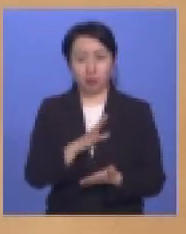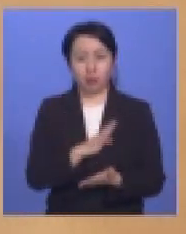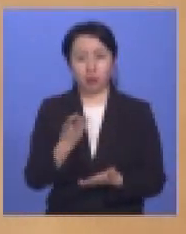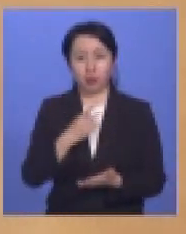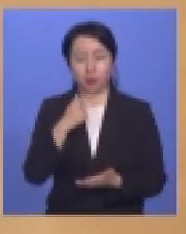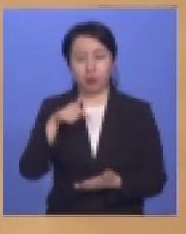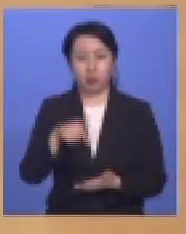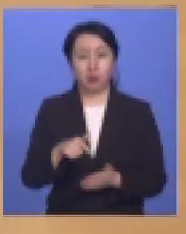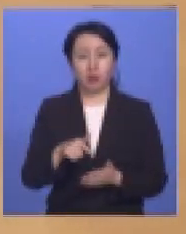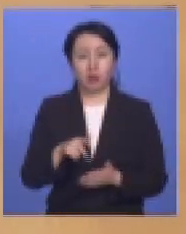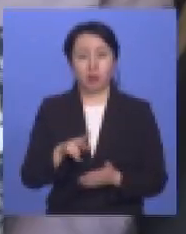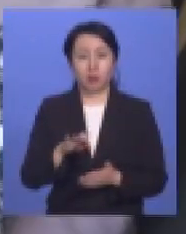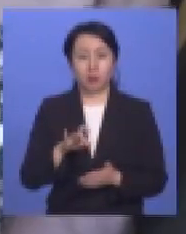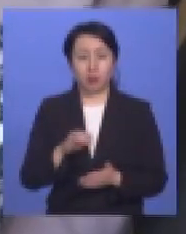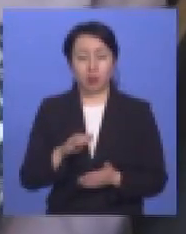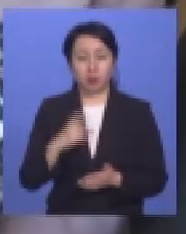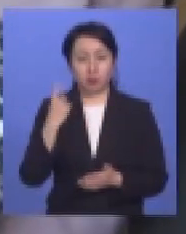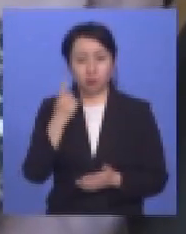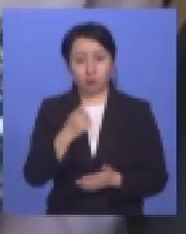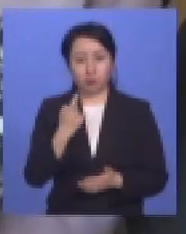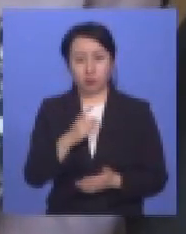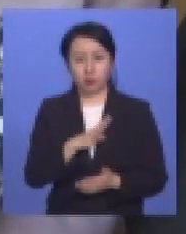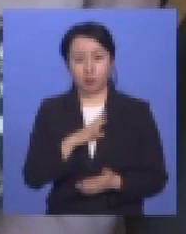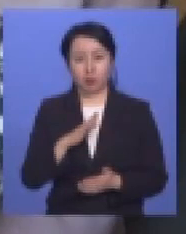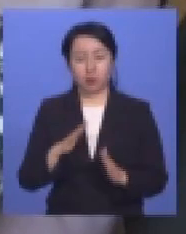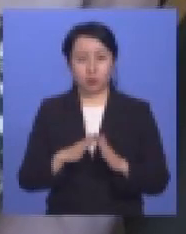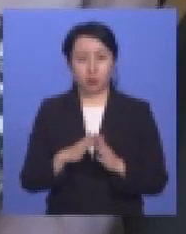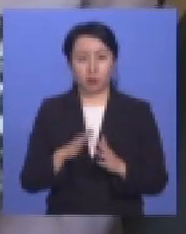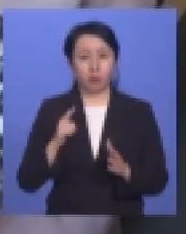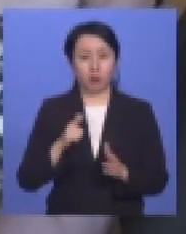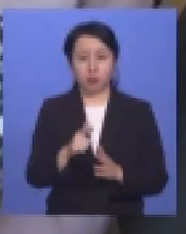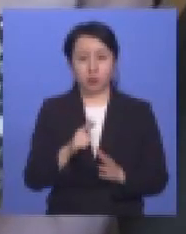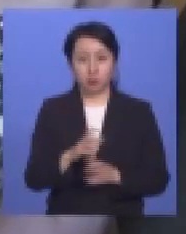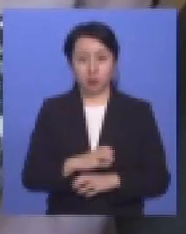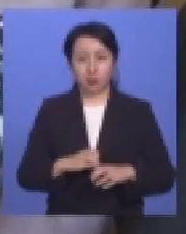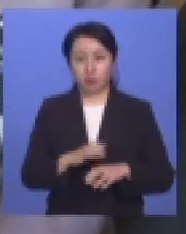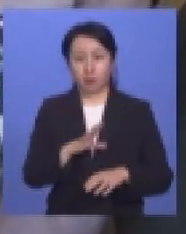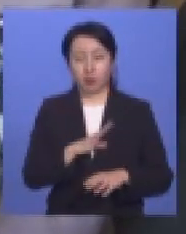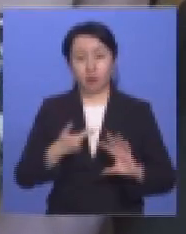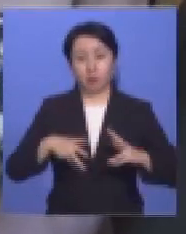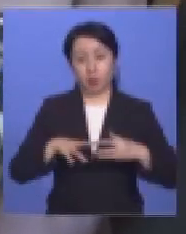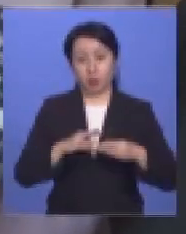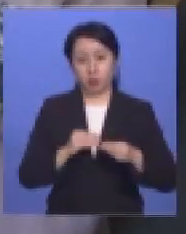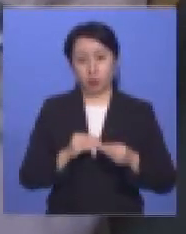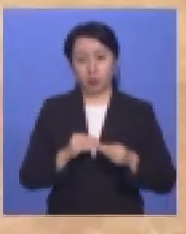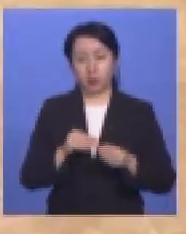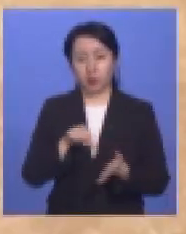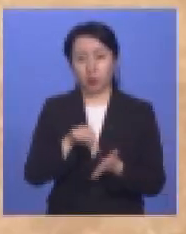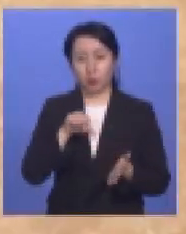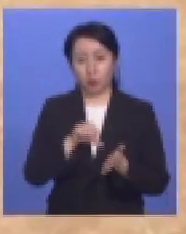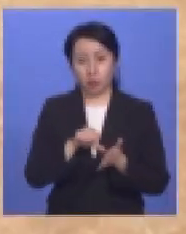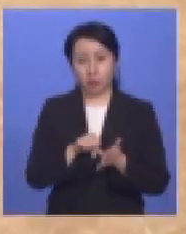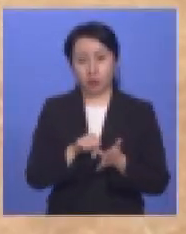хабарласты. Қартайелдің айтуынша, оның 52 жастағы ұлы маскүнемдікке салынған. Үйде жиі жанжал шығаруды әдетке айналдырған. Нәтижесінде ер